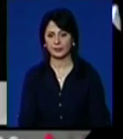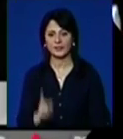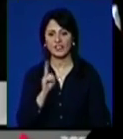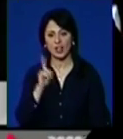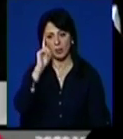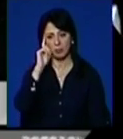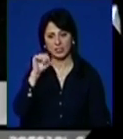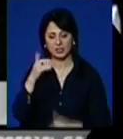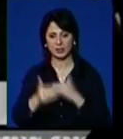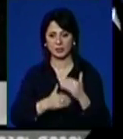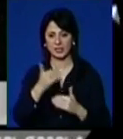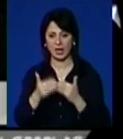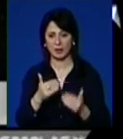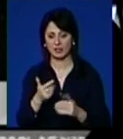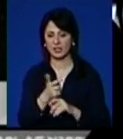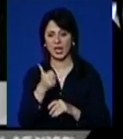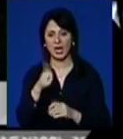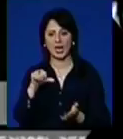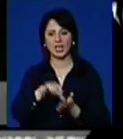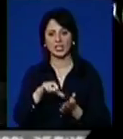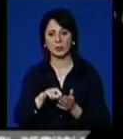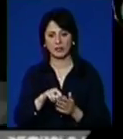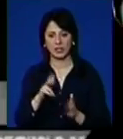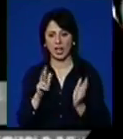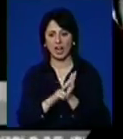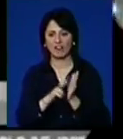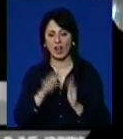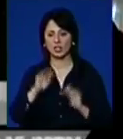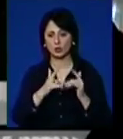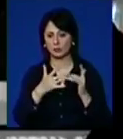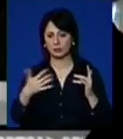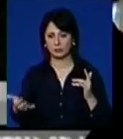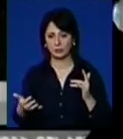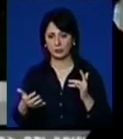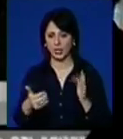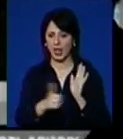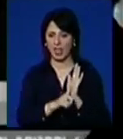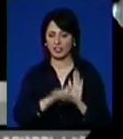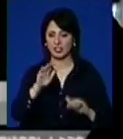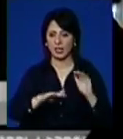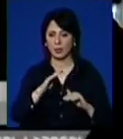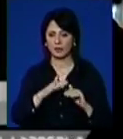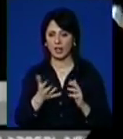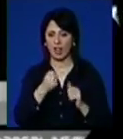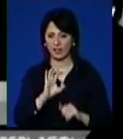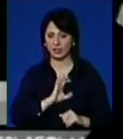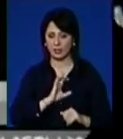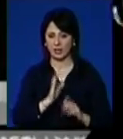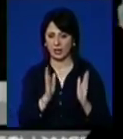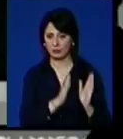ველოდი ჩვენი ბიჭების წარმატებას, ძალიან კარგად გამოვიდა 8 წონით კატეგორიიდან, 6 წონით კატეგორიაში ავიღეთ